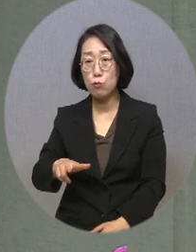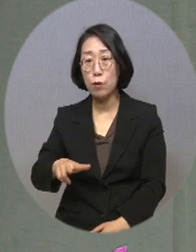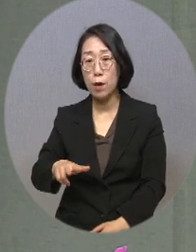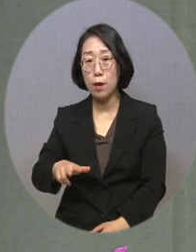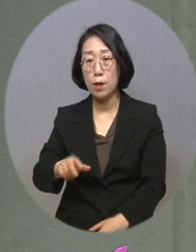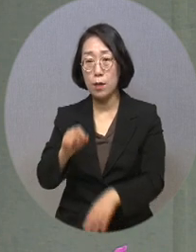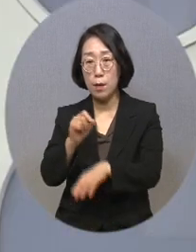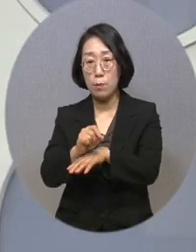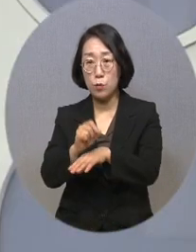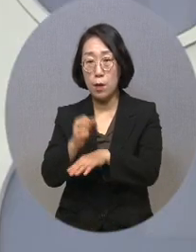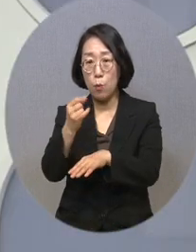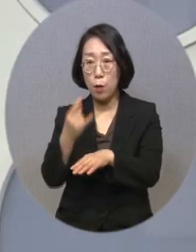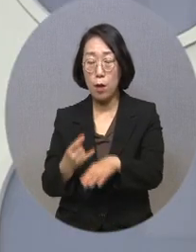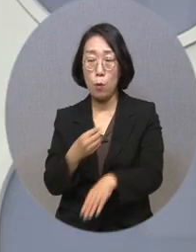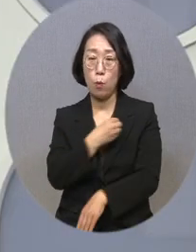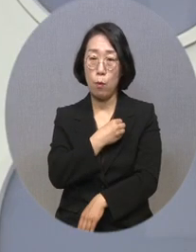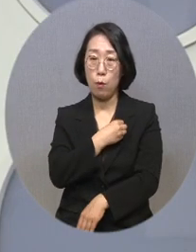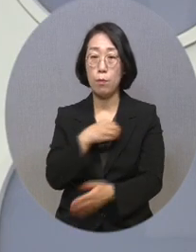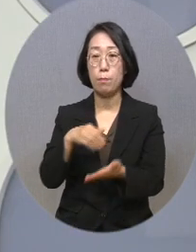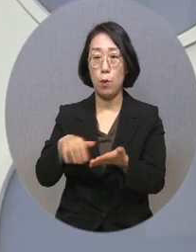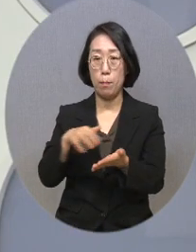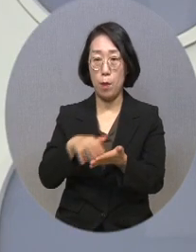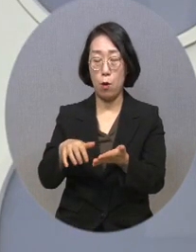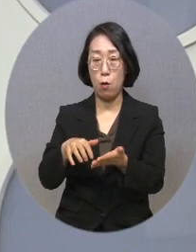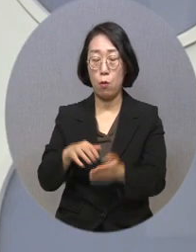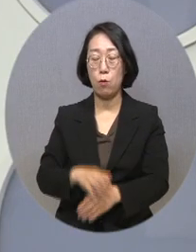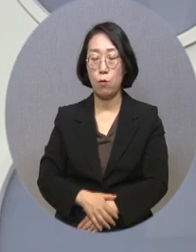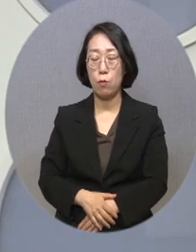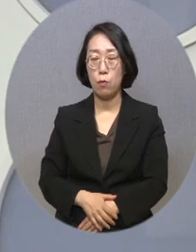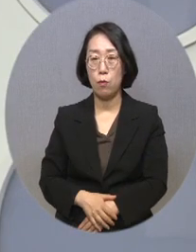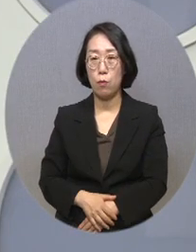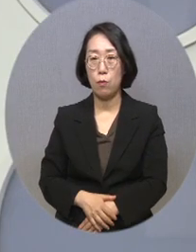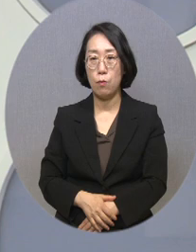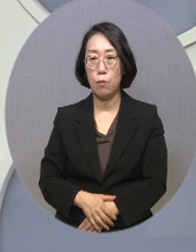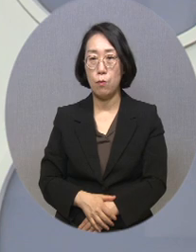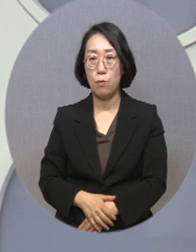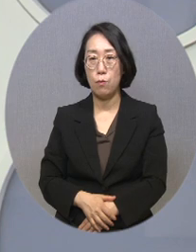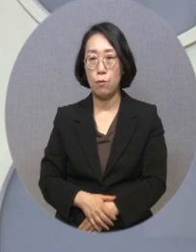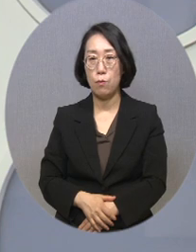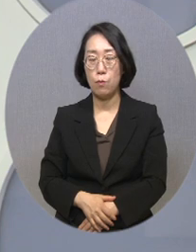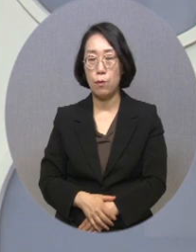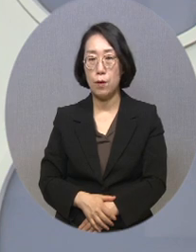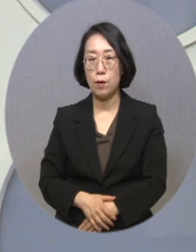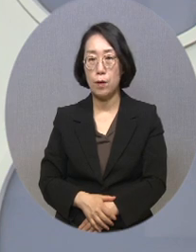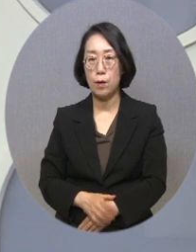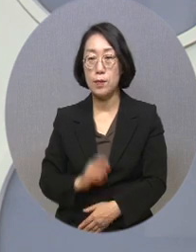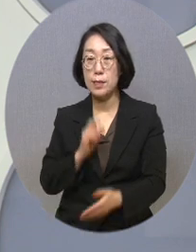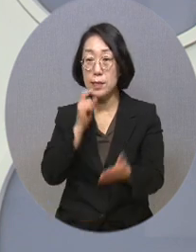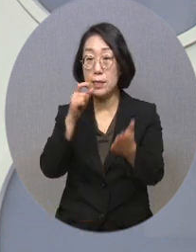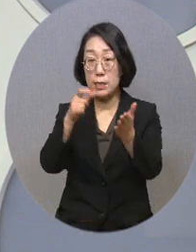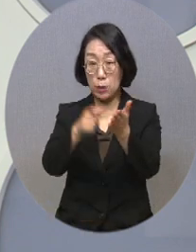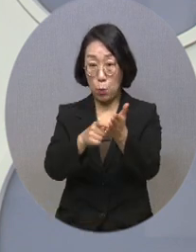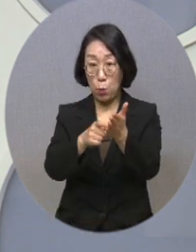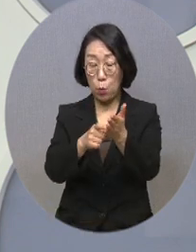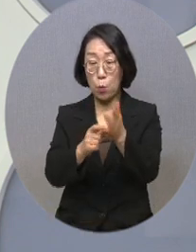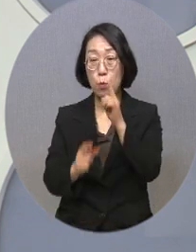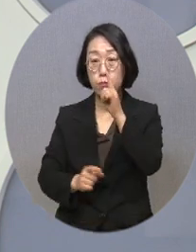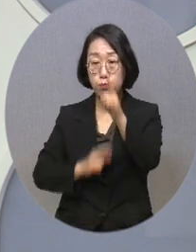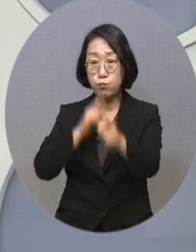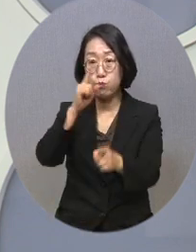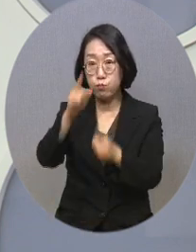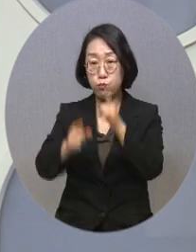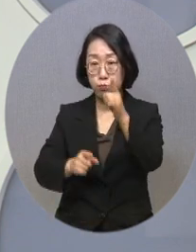몇 명이십니까? 네. 우리 이제 세무사회는 이제 등록을 하도록 이렇게 돼 있습니다. 네. 그래서